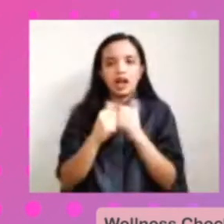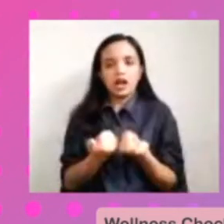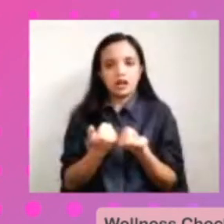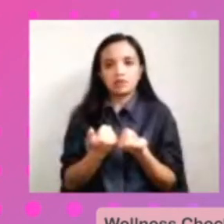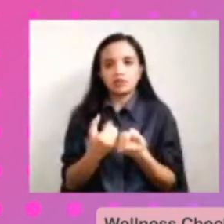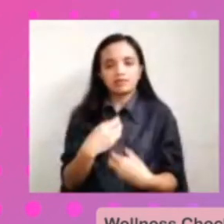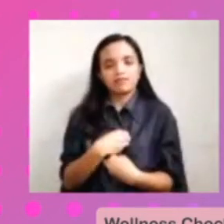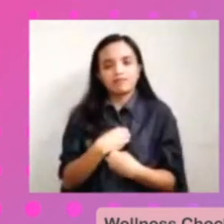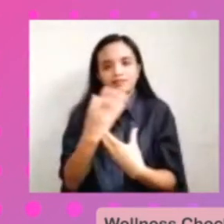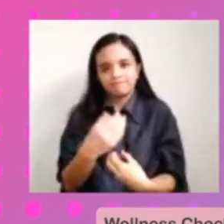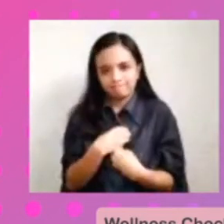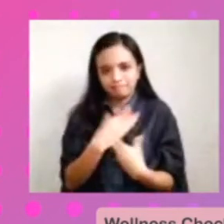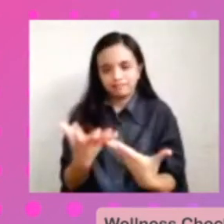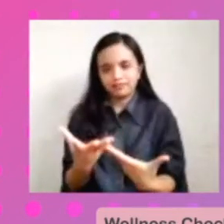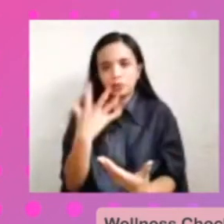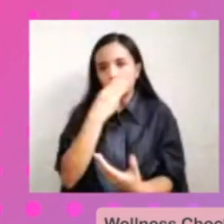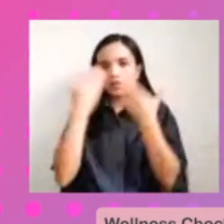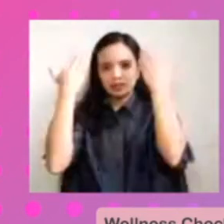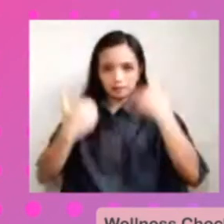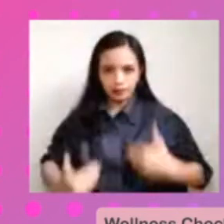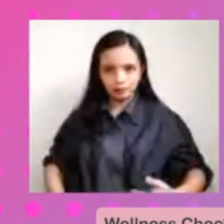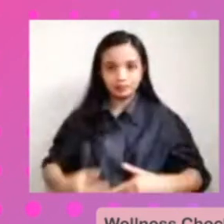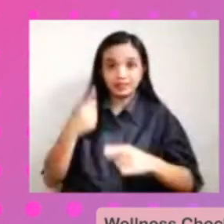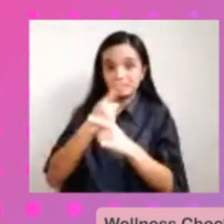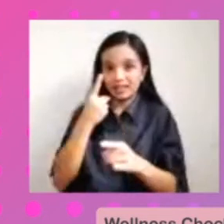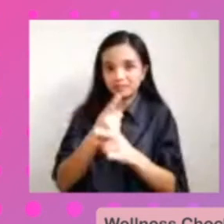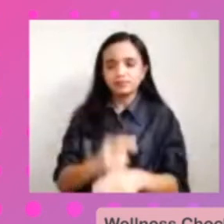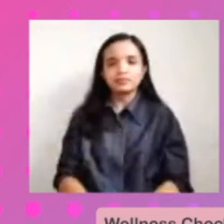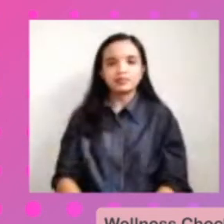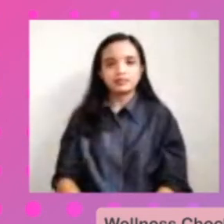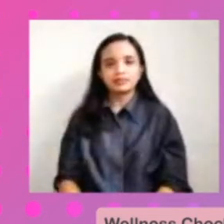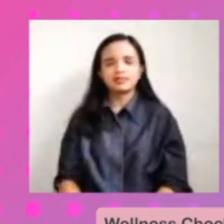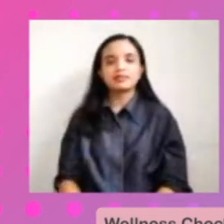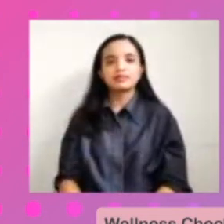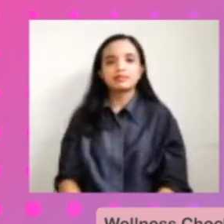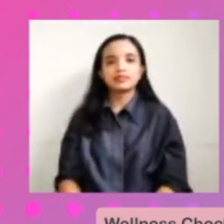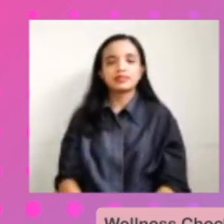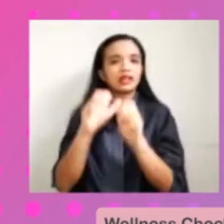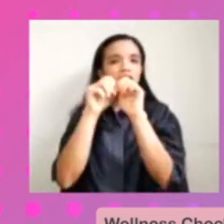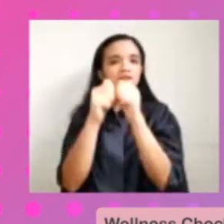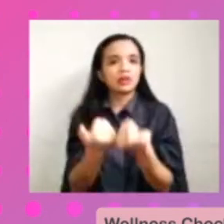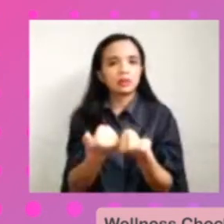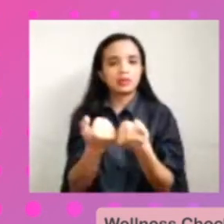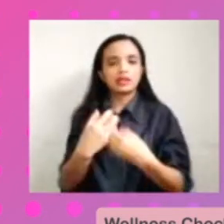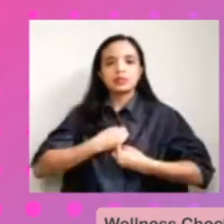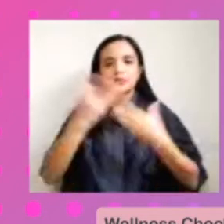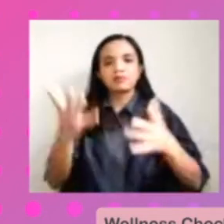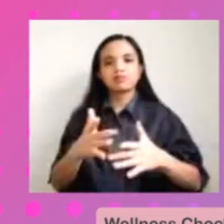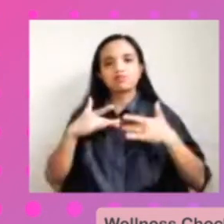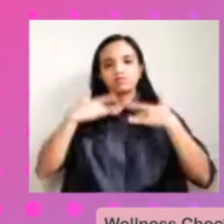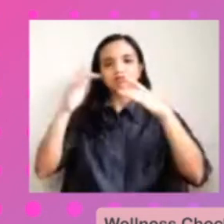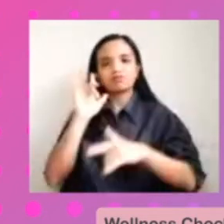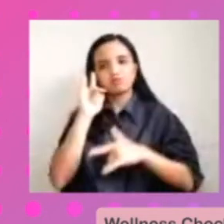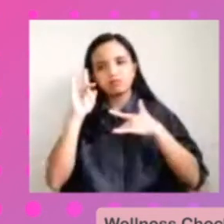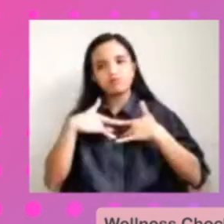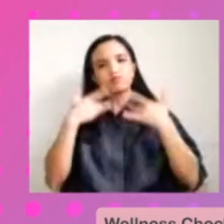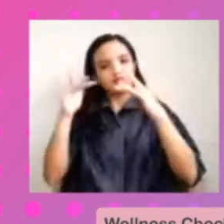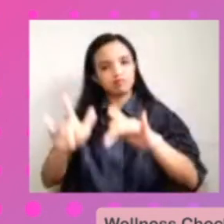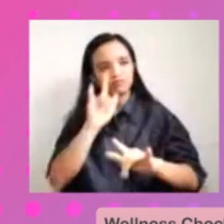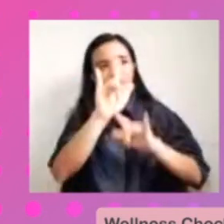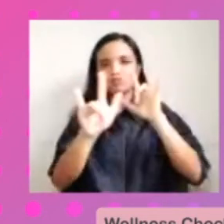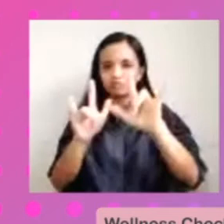Ayan. Okay po, maraming salamat po, Ma'am Yeng, Coach Julia, and Coach Enzo. Na despite holiday ngayon na talagang sinamahan nyo